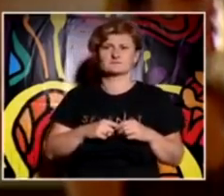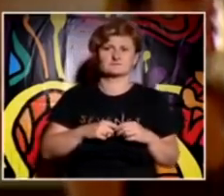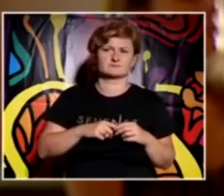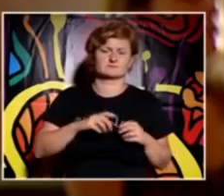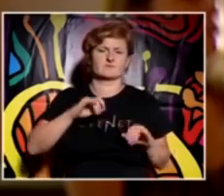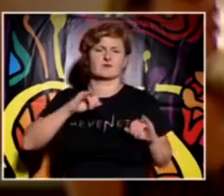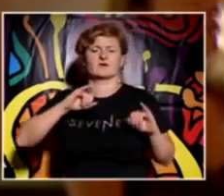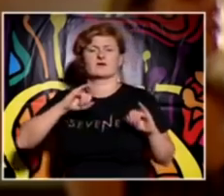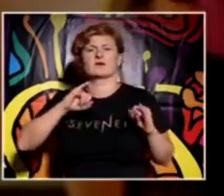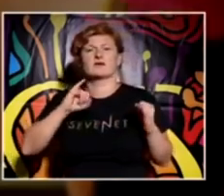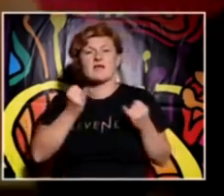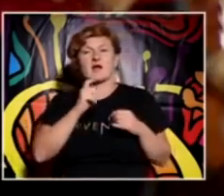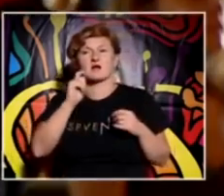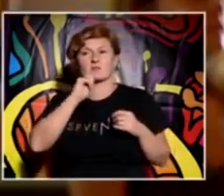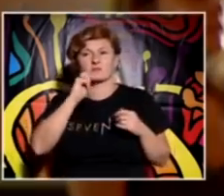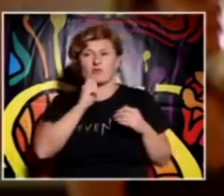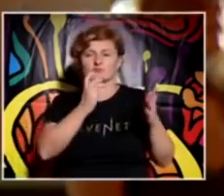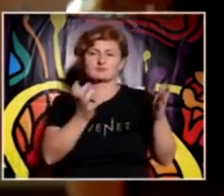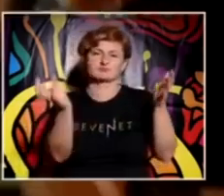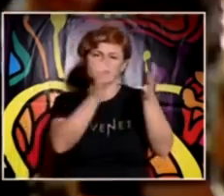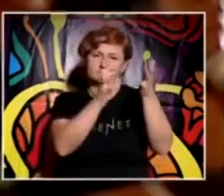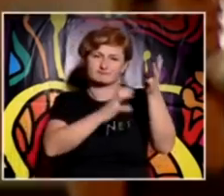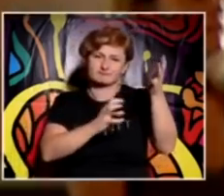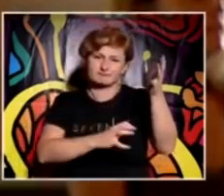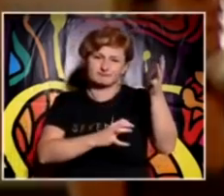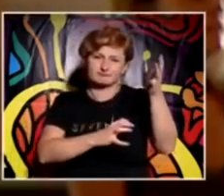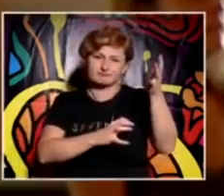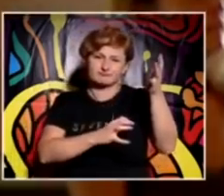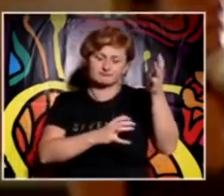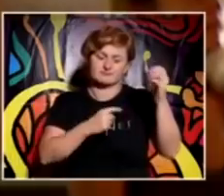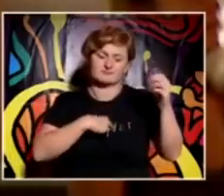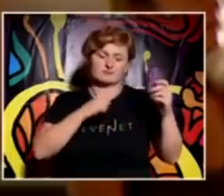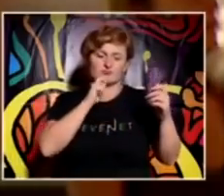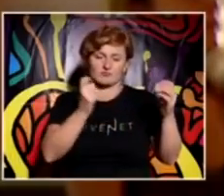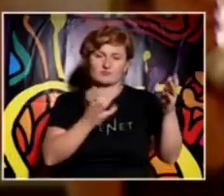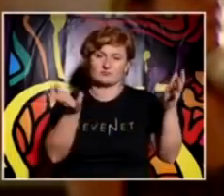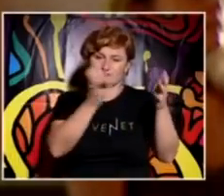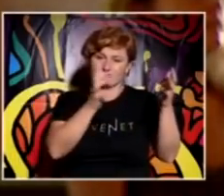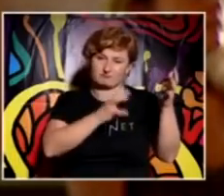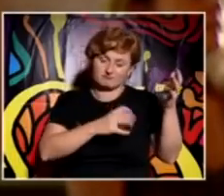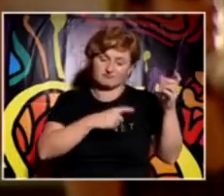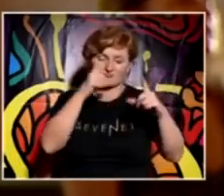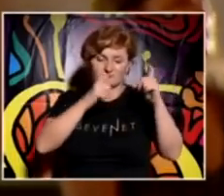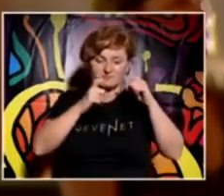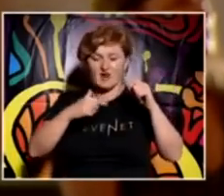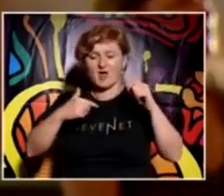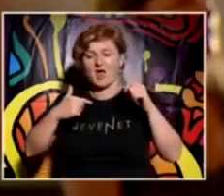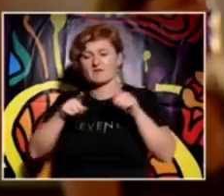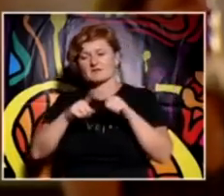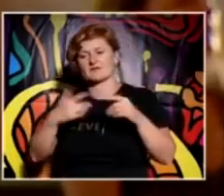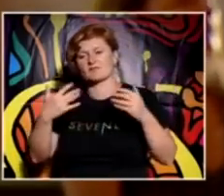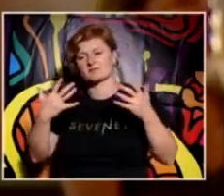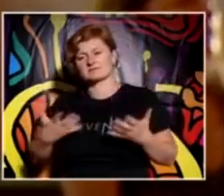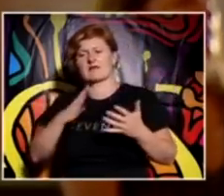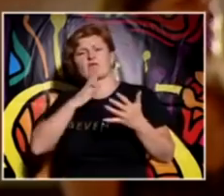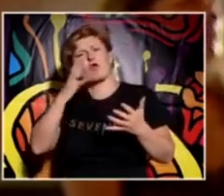relacjonować podróż, będąc w niej jednocześnie, doświadczać, jasne, zbierać jak najwięcej wrażeń, okay, żeby nie rezygnować z